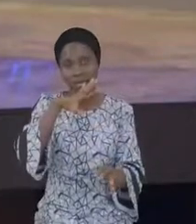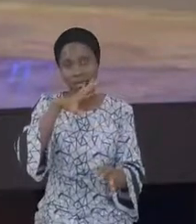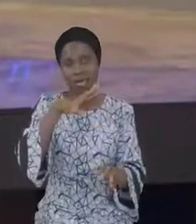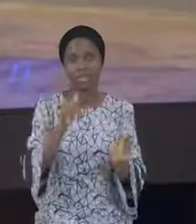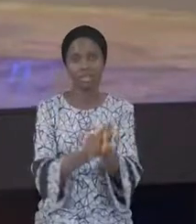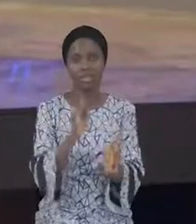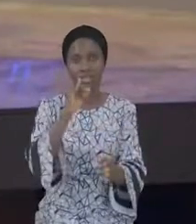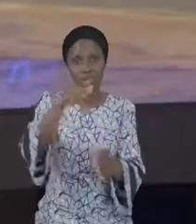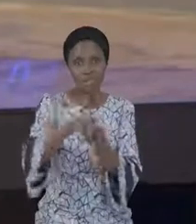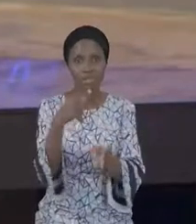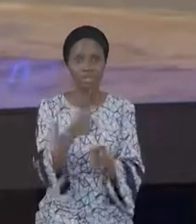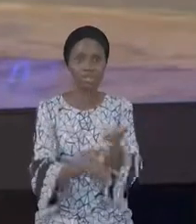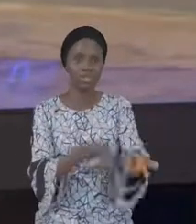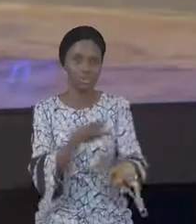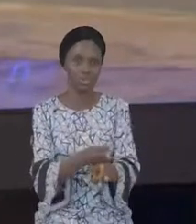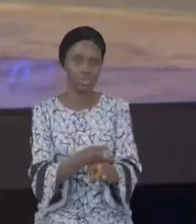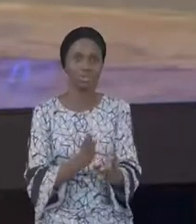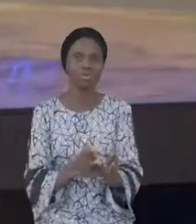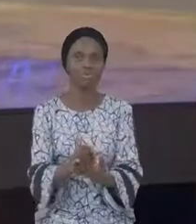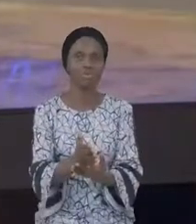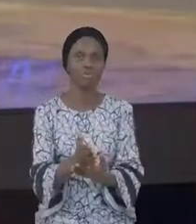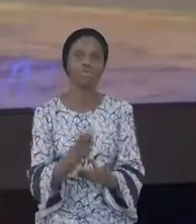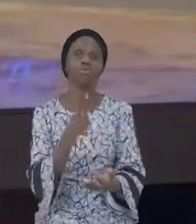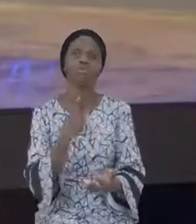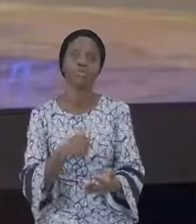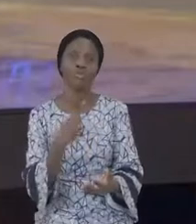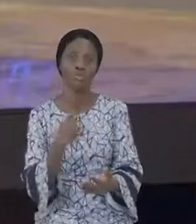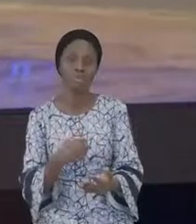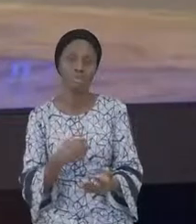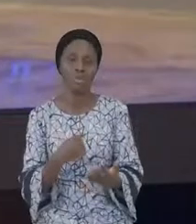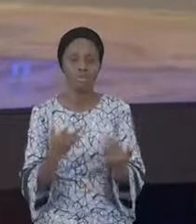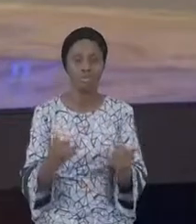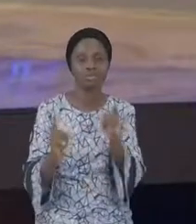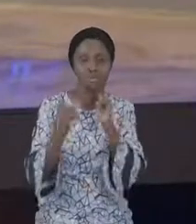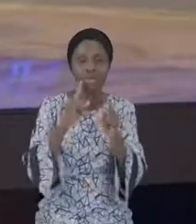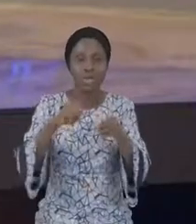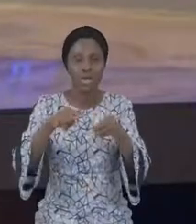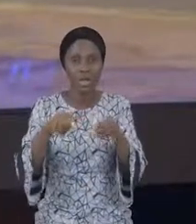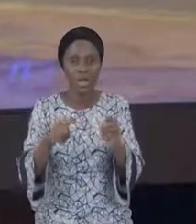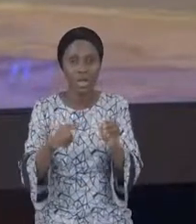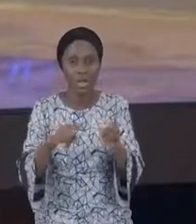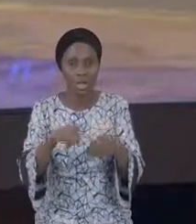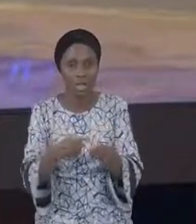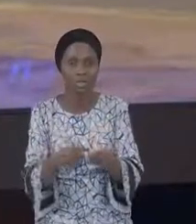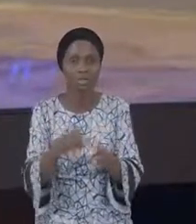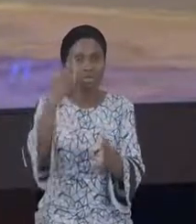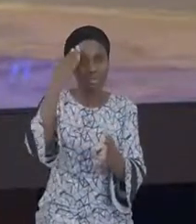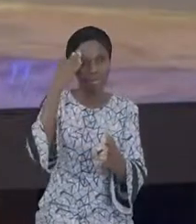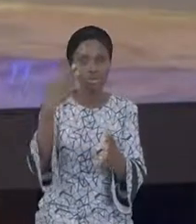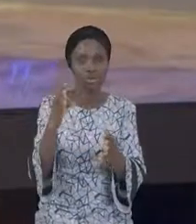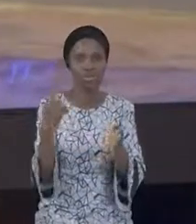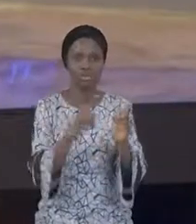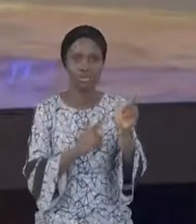the world through lust. Dans he's le monde par la convoitise. Il a the knowledge of the Lord Jesus